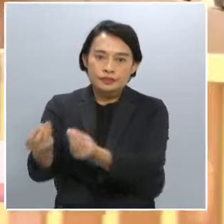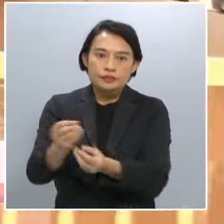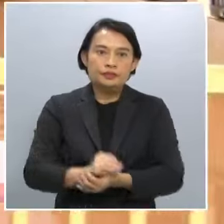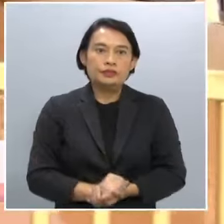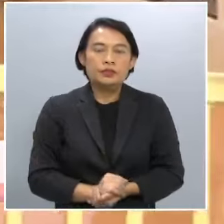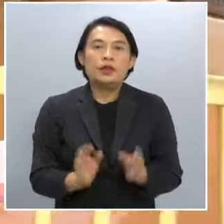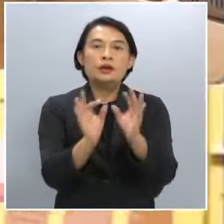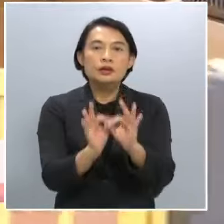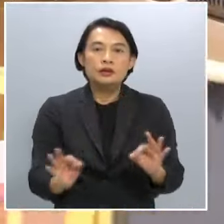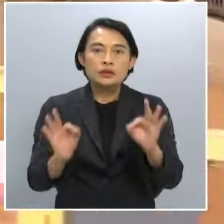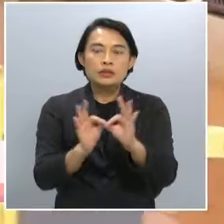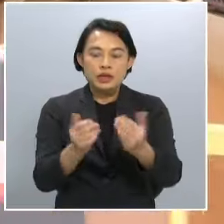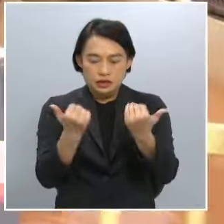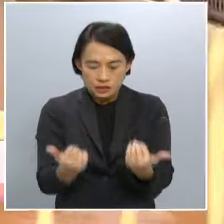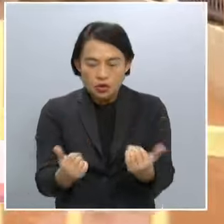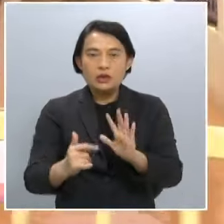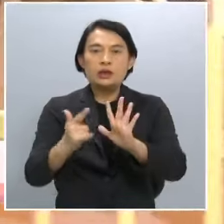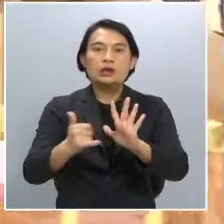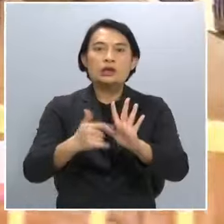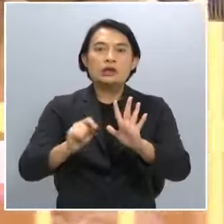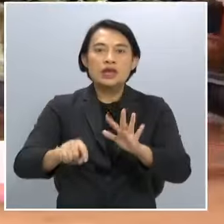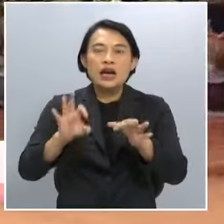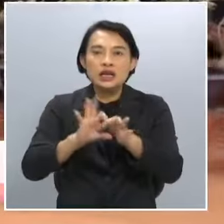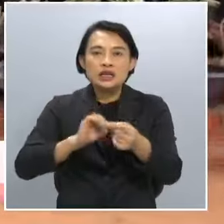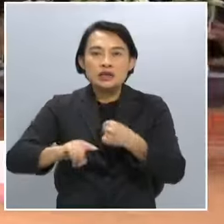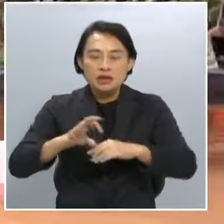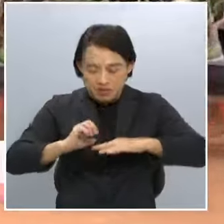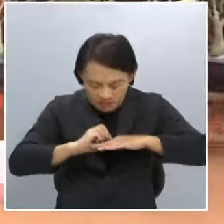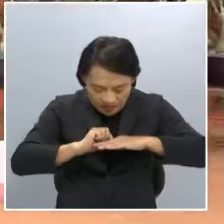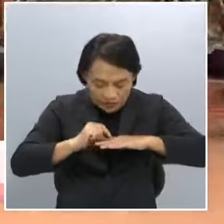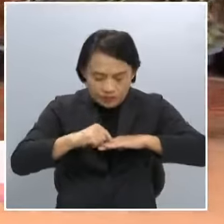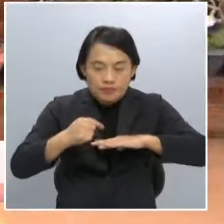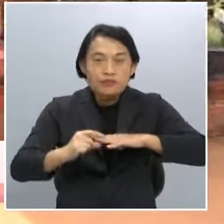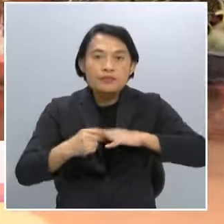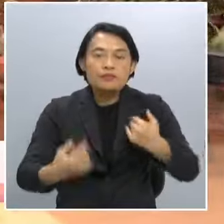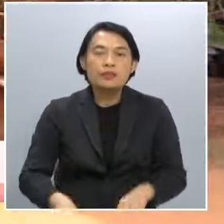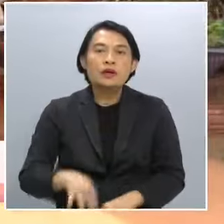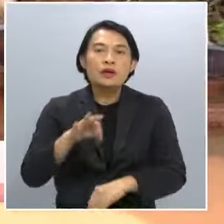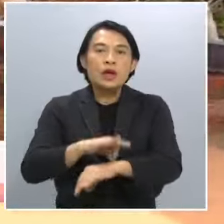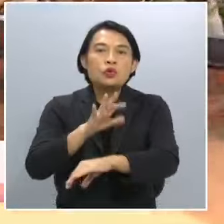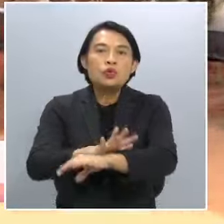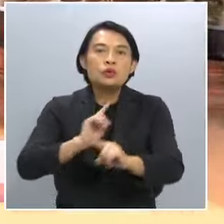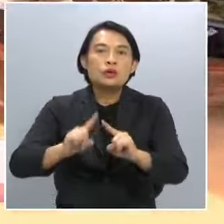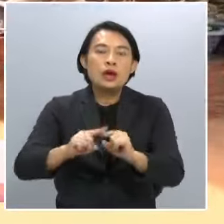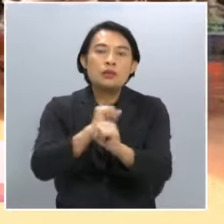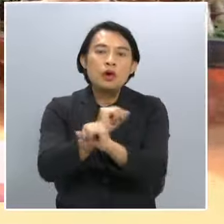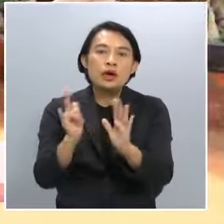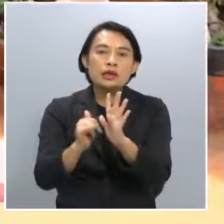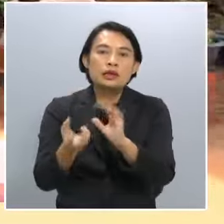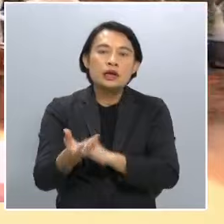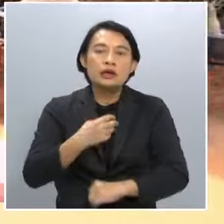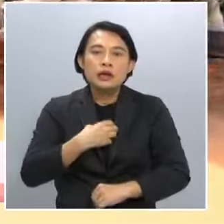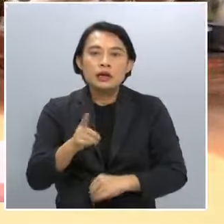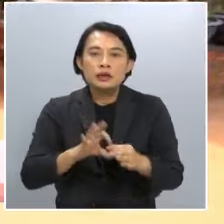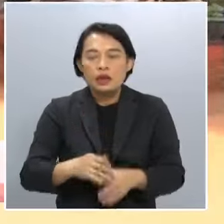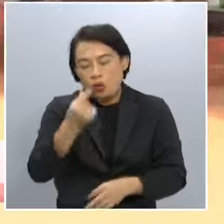ป็นอยู่ณขณะนี้นะครับก็คือยากันน้ำกัดเท้านะครับแล้วก็พวกยากันยุงครับแล้วก็พวกยาสามัญประจำบ้านเช่นยาแก้ไข้